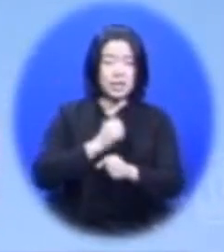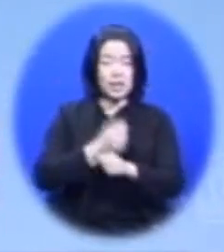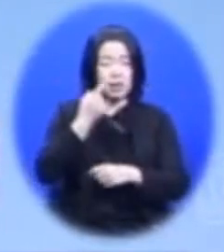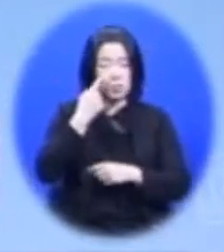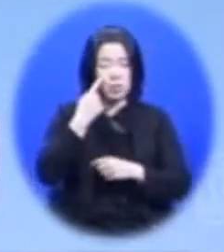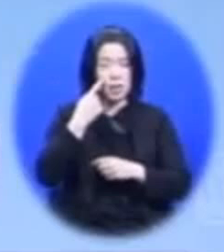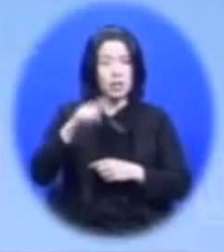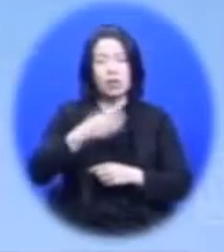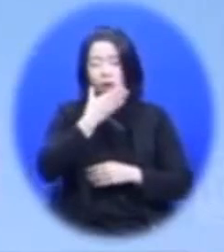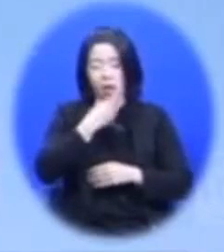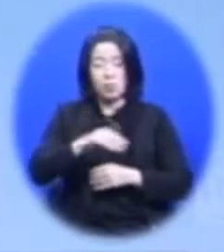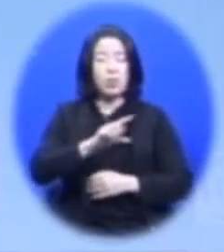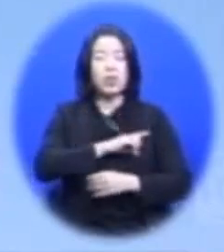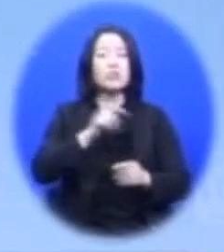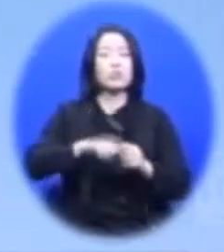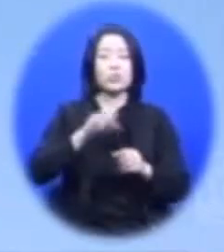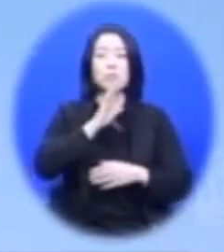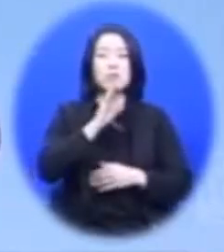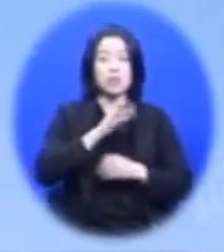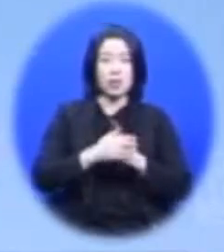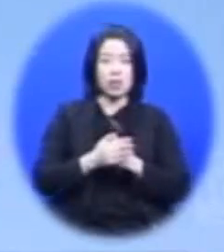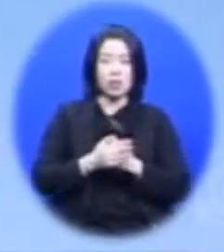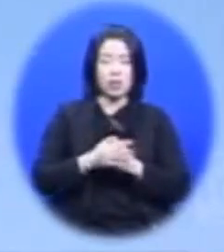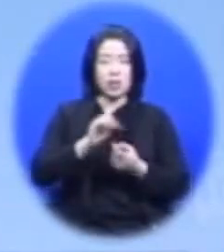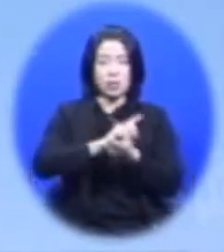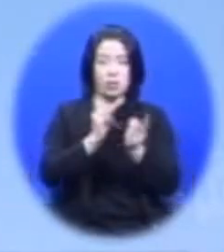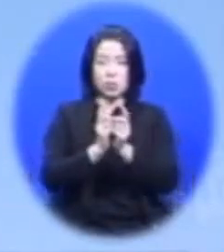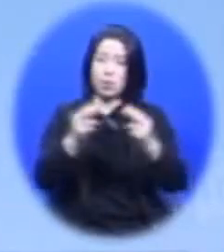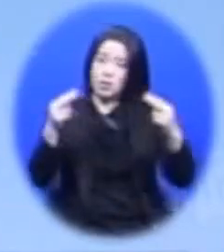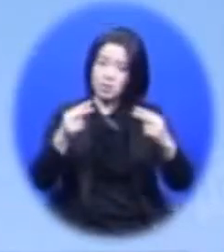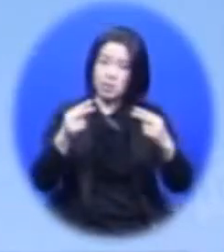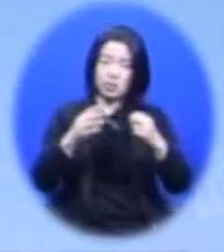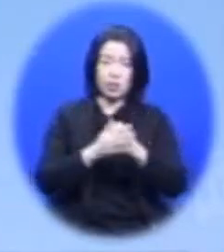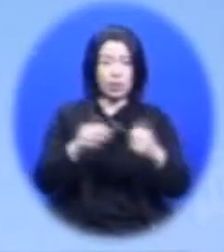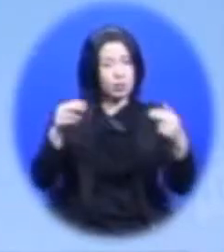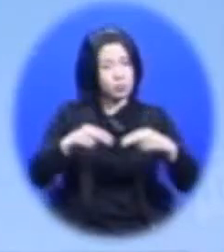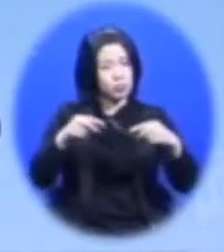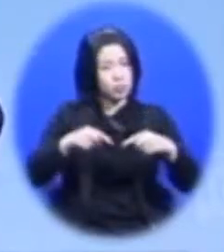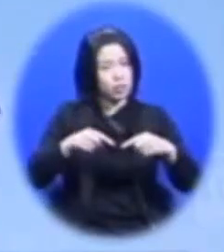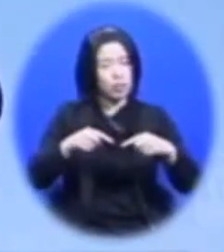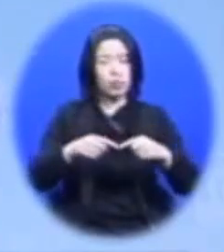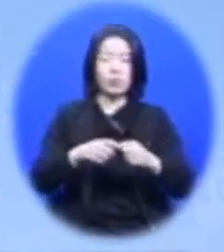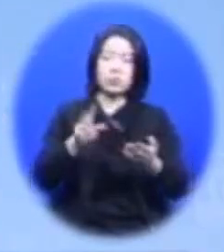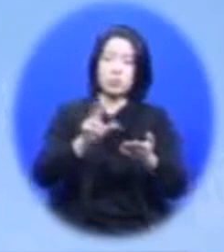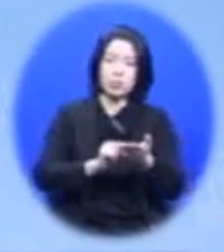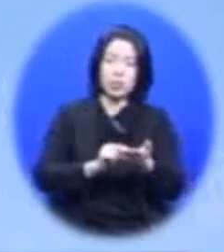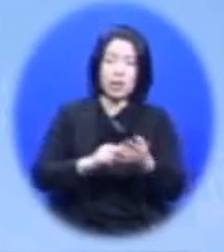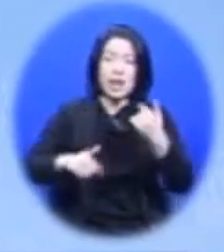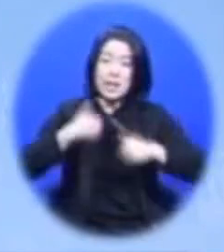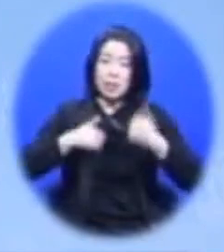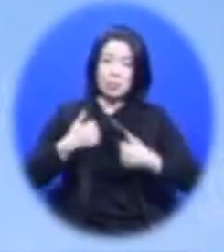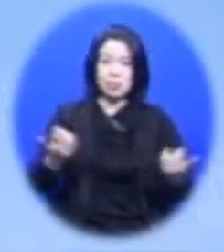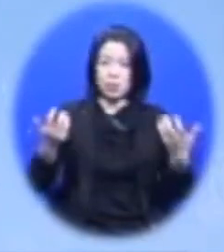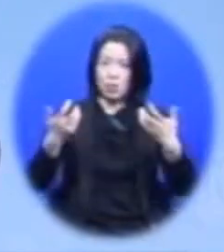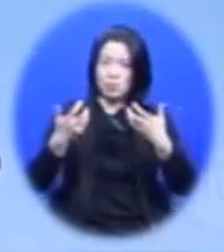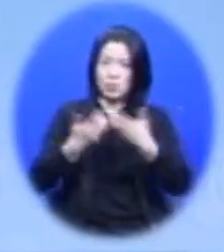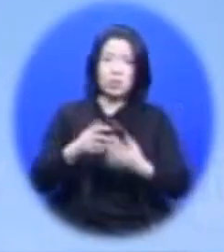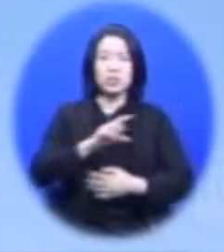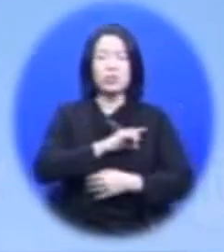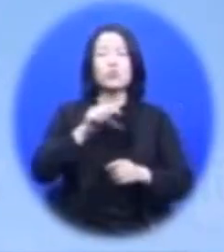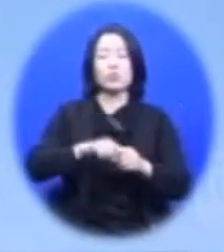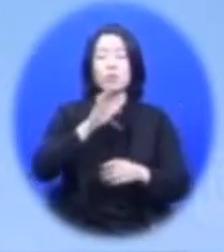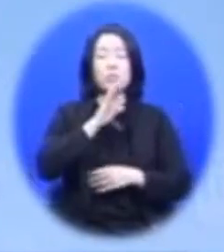행복한 주제예요. 서로 마주 앉아서 그 문제를 가지고 이야기하면서 그리고 기쁨이 넘치는